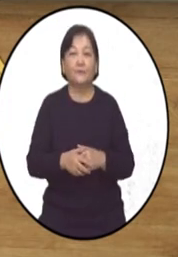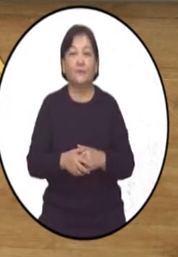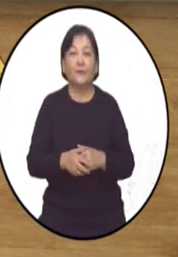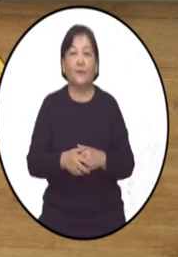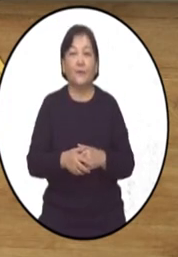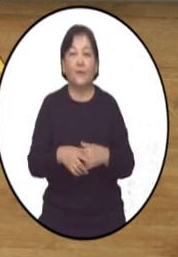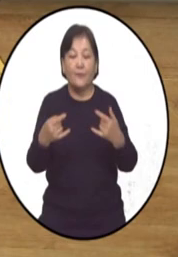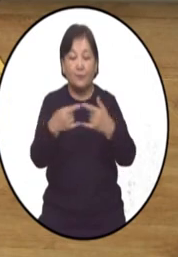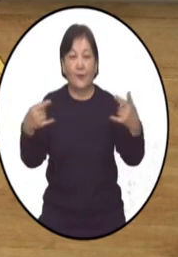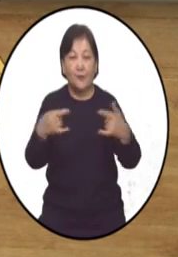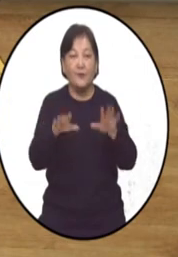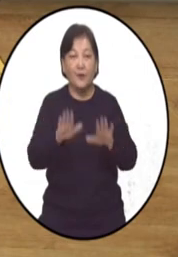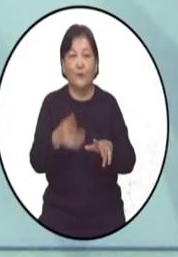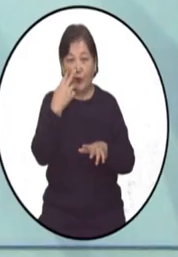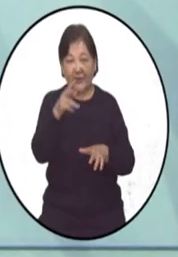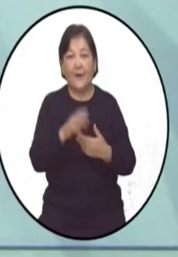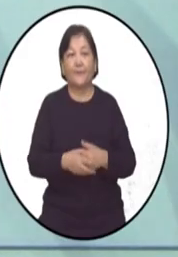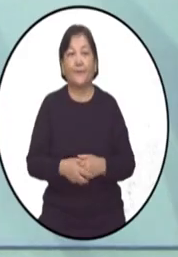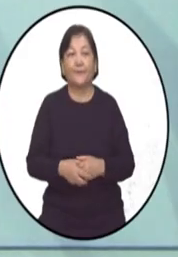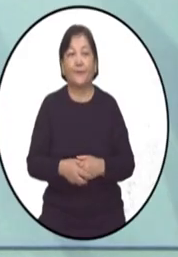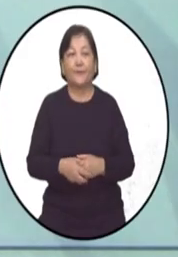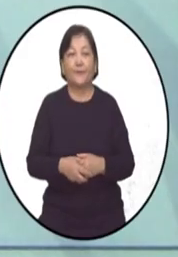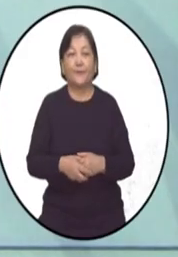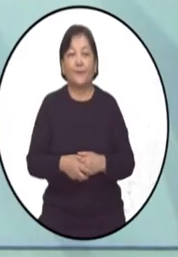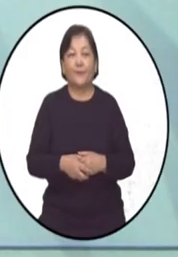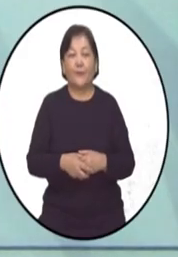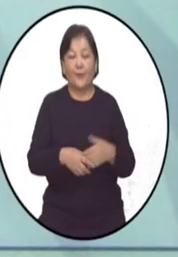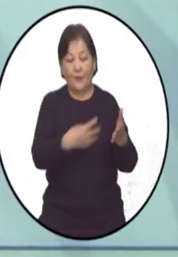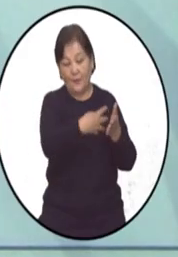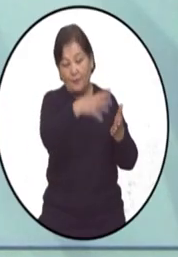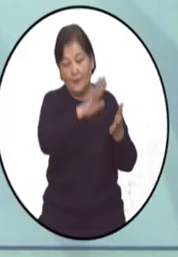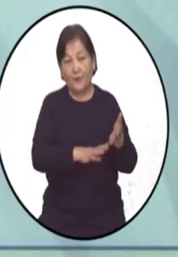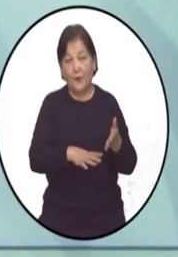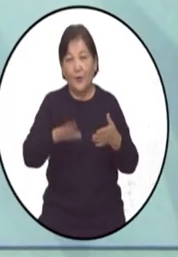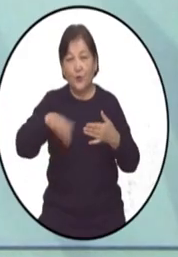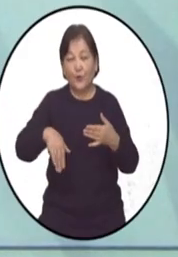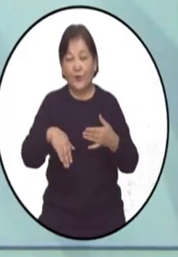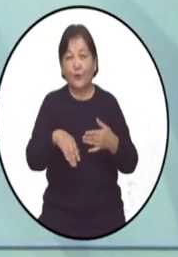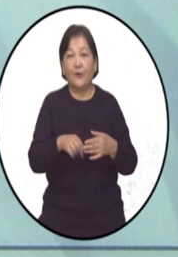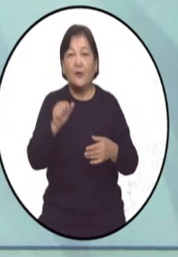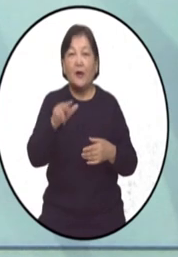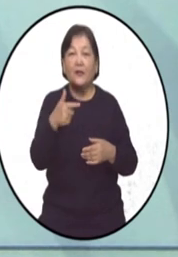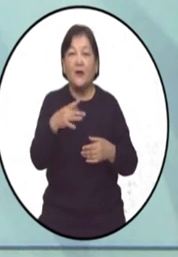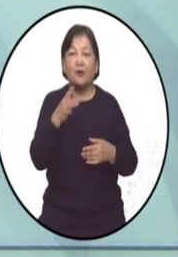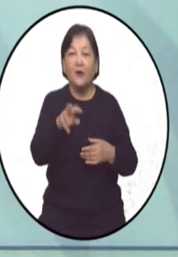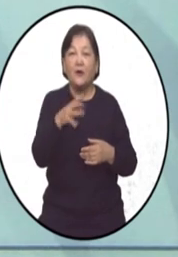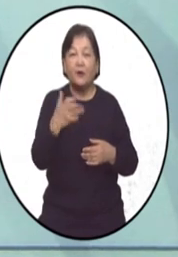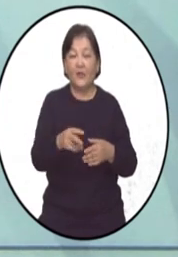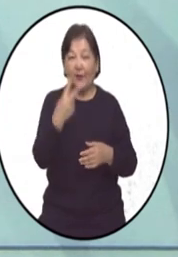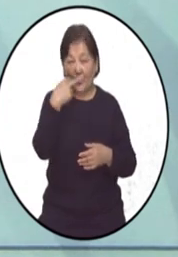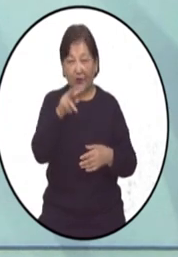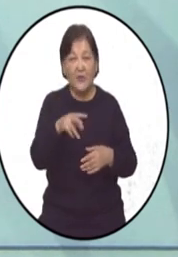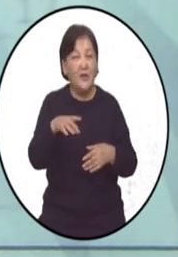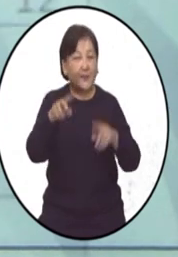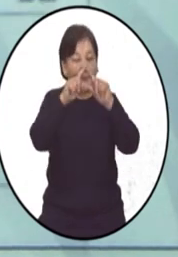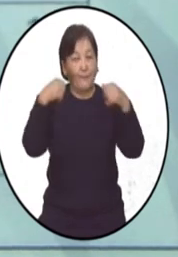блок схемийн зурж үзээд ажиллуулж үзье. За сүүлийн 4-р алхам бол алгоритмыг зохиох турших. За сая алгоритмыг бол багш нь